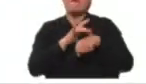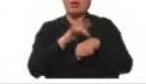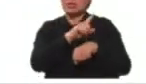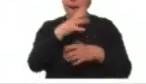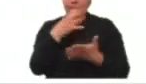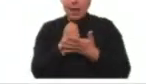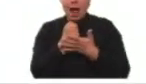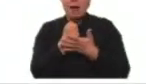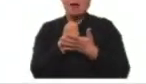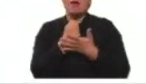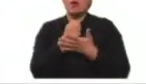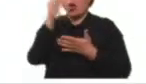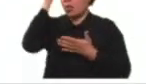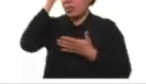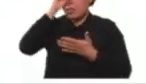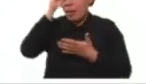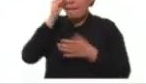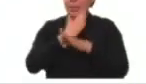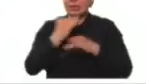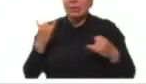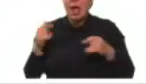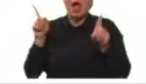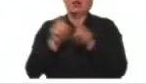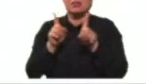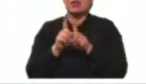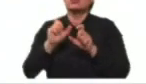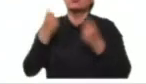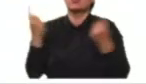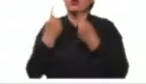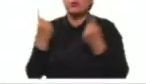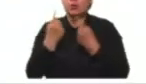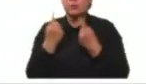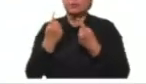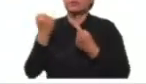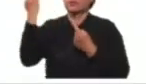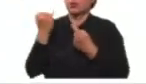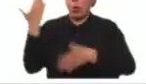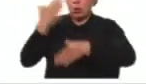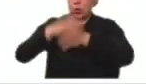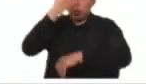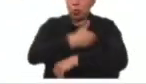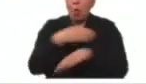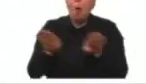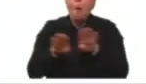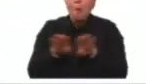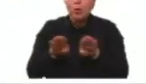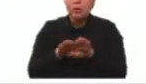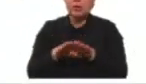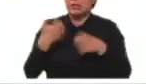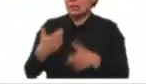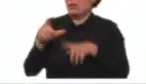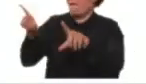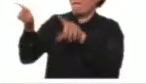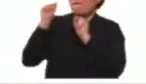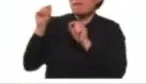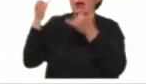prawa oświatowego między innymi. Natomiast co w sytuacji, w której dziecko kończy szkołę podstawową i chce